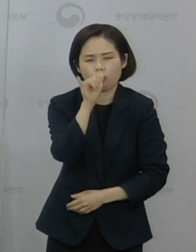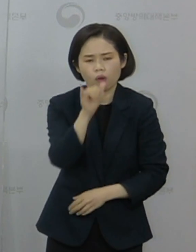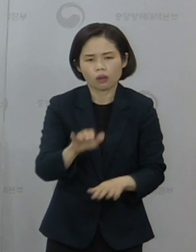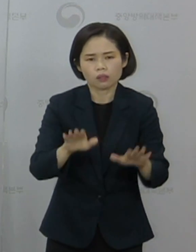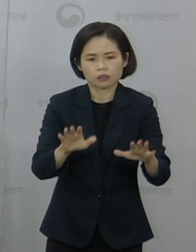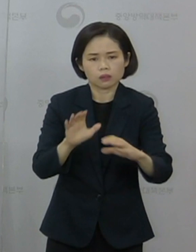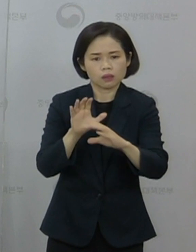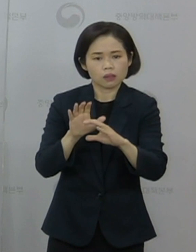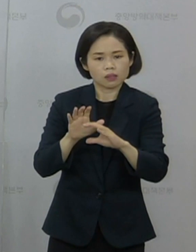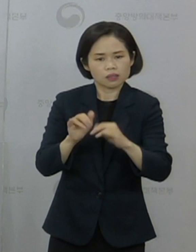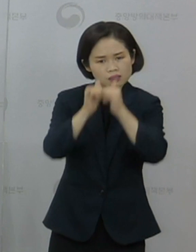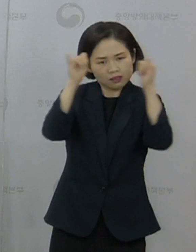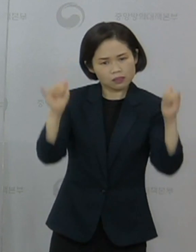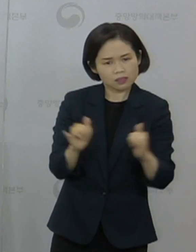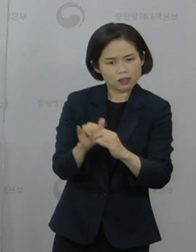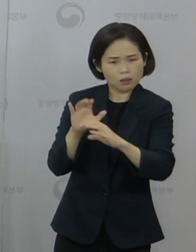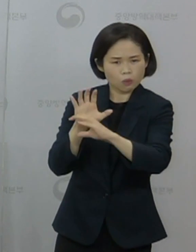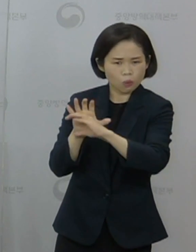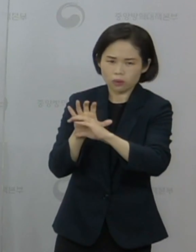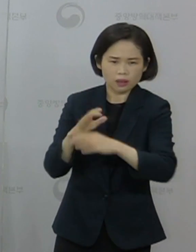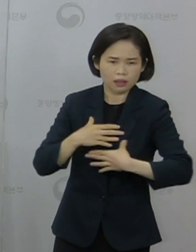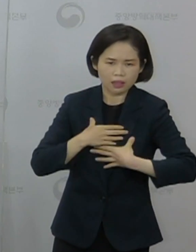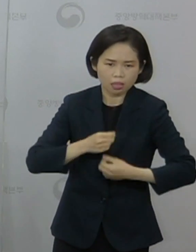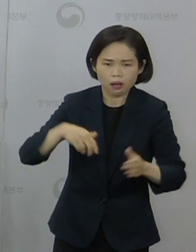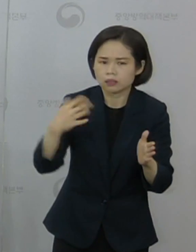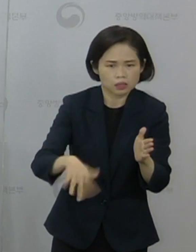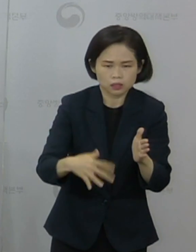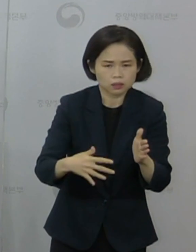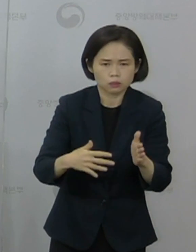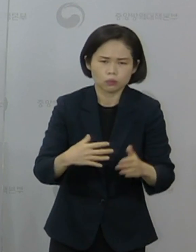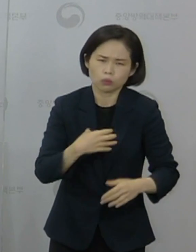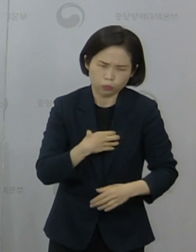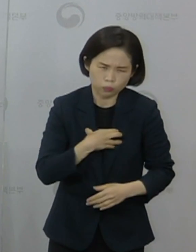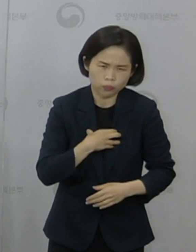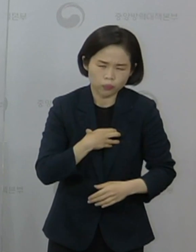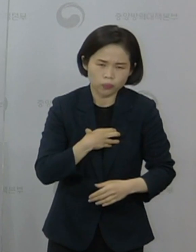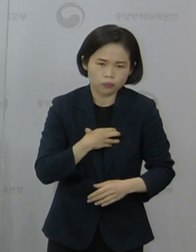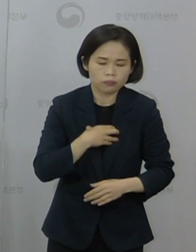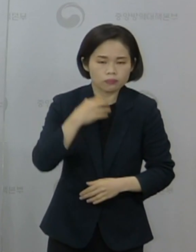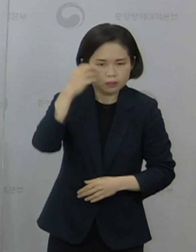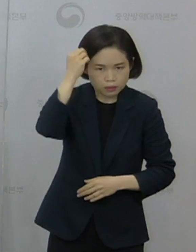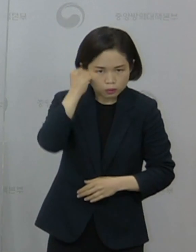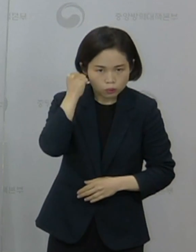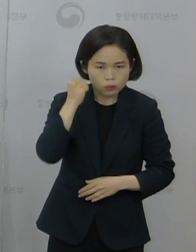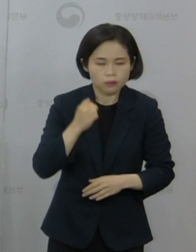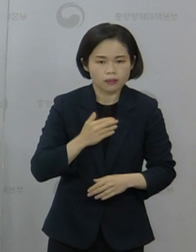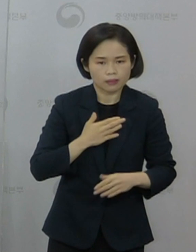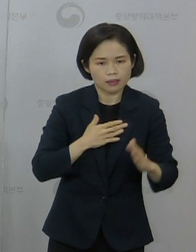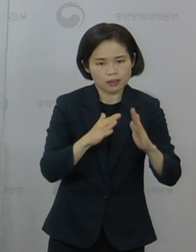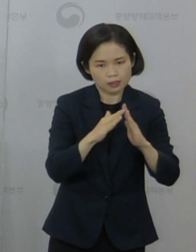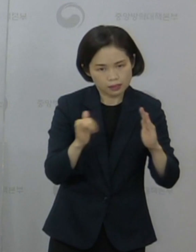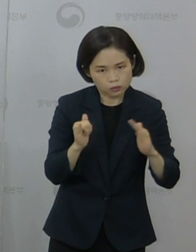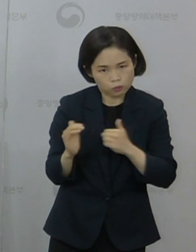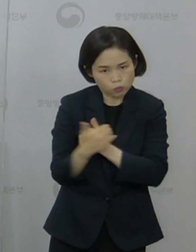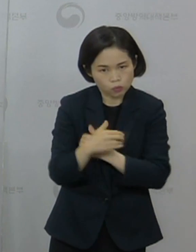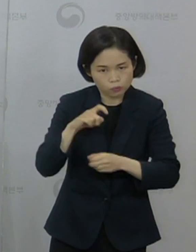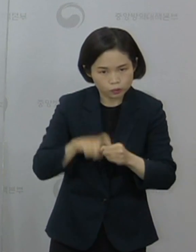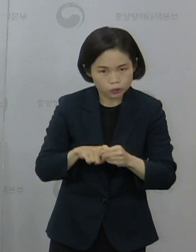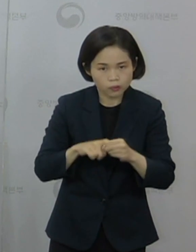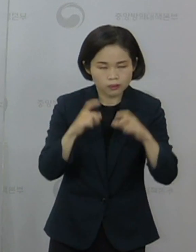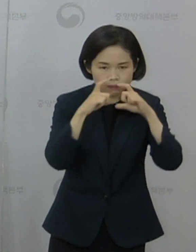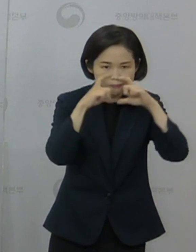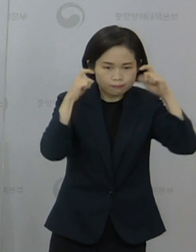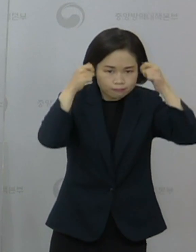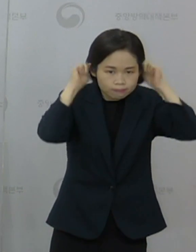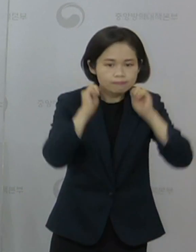안전하지 않다 라는 그런 신호라는 점을 깊이 인식하고 어 가족을 지킨다는 그런 마음으로 생활 방역에 경각심을